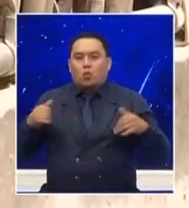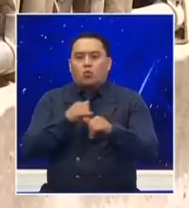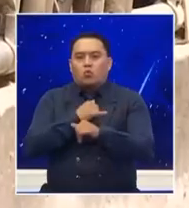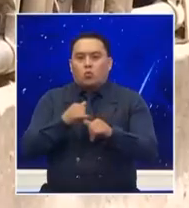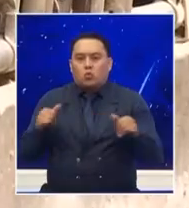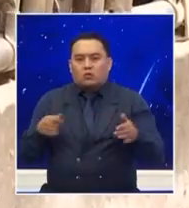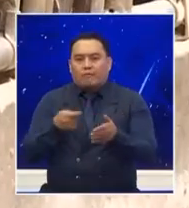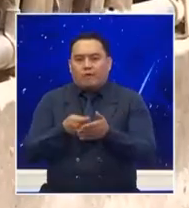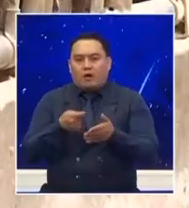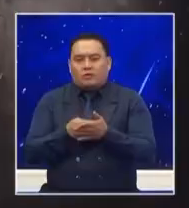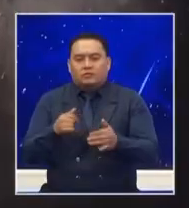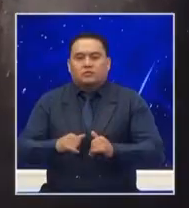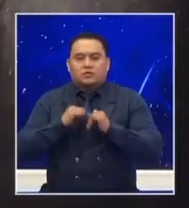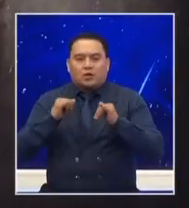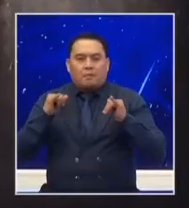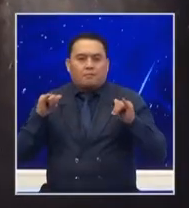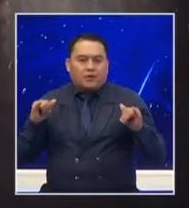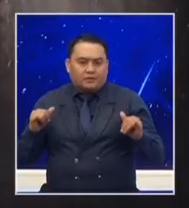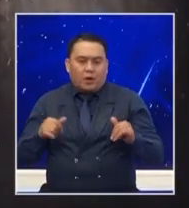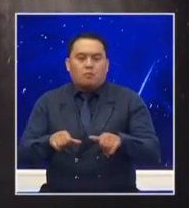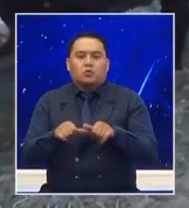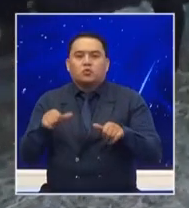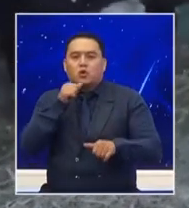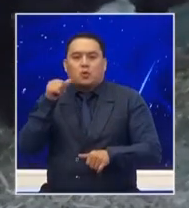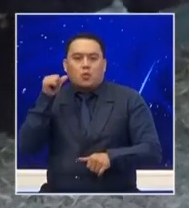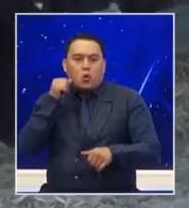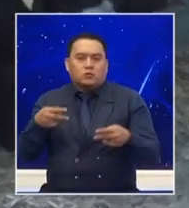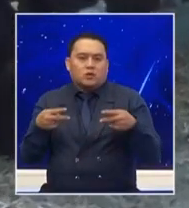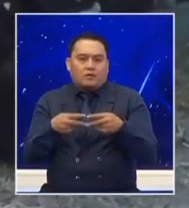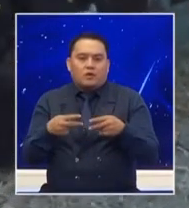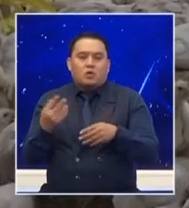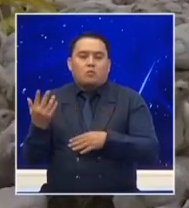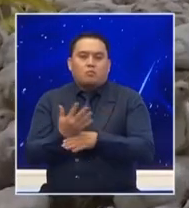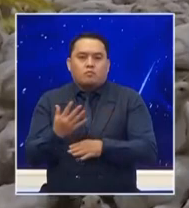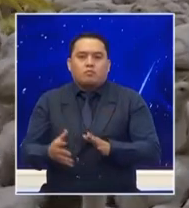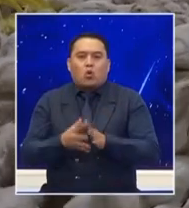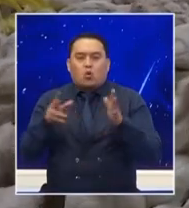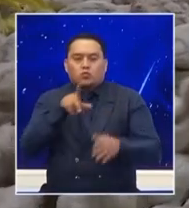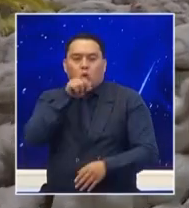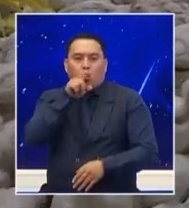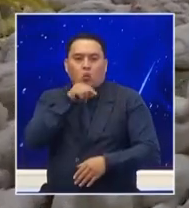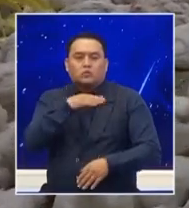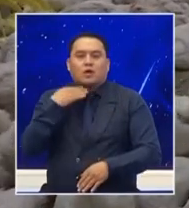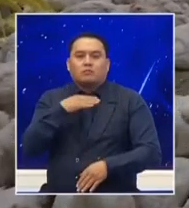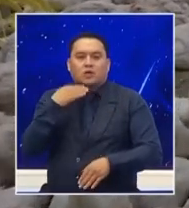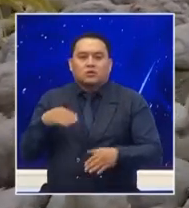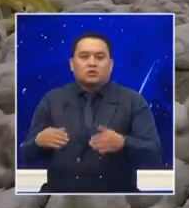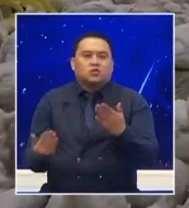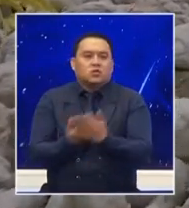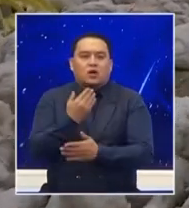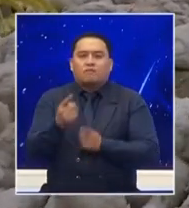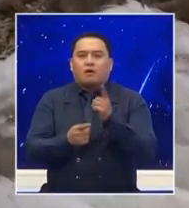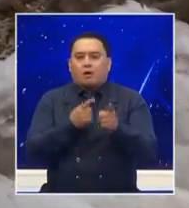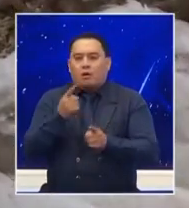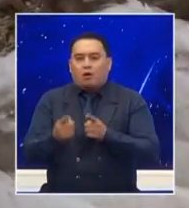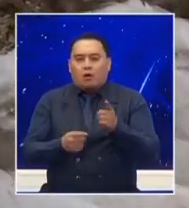бордақлау ісі де дамып жатыр. Өткен жылмен салыстырғанда 3,5 есеге артқан. Құс етінің өндірісі де қайта жандануда.